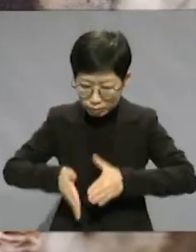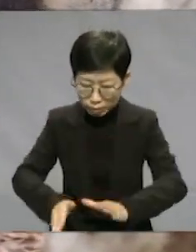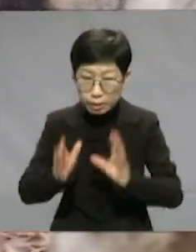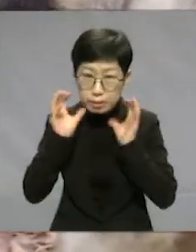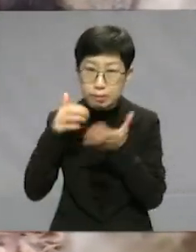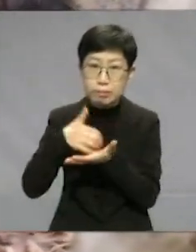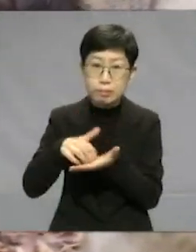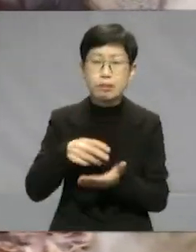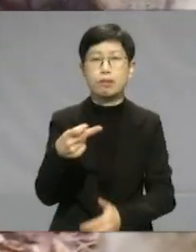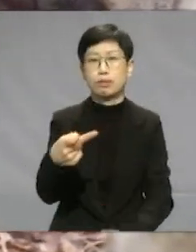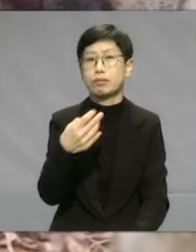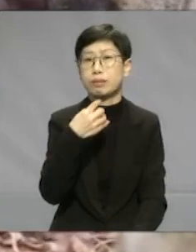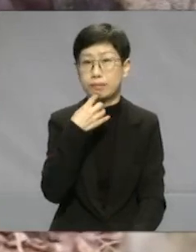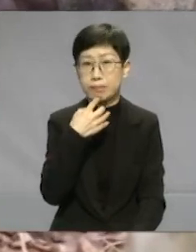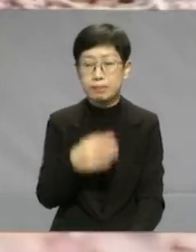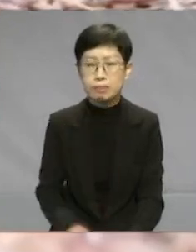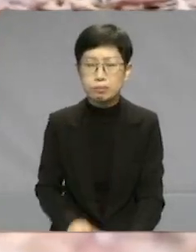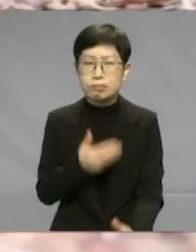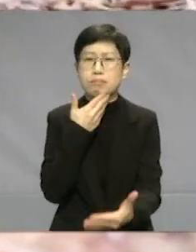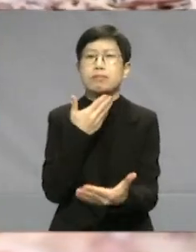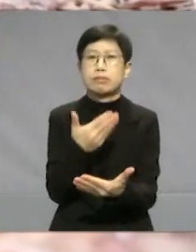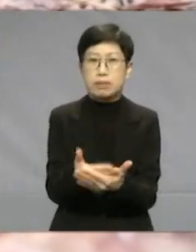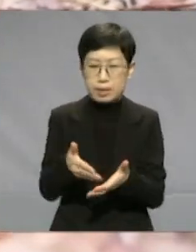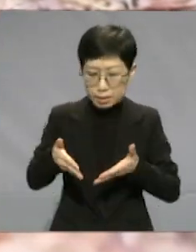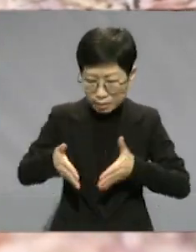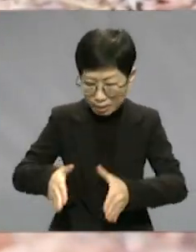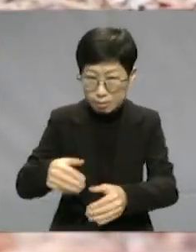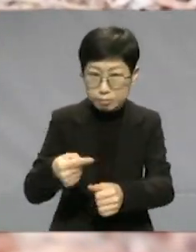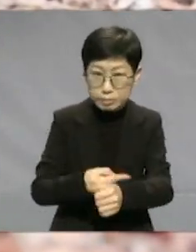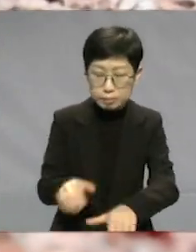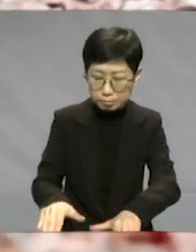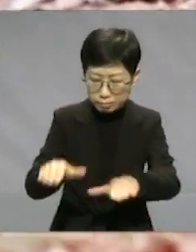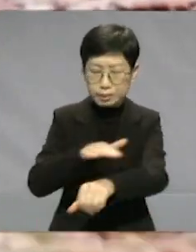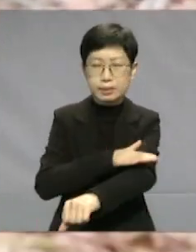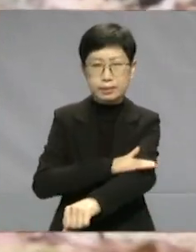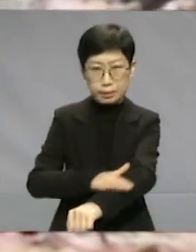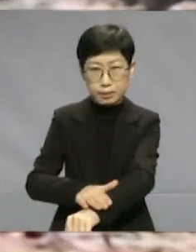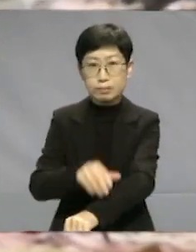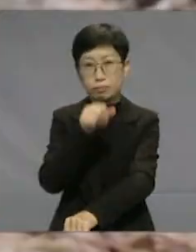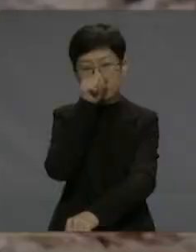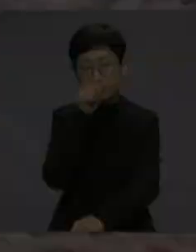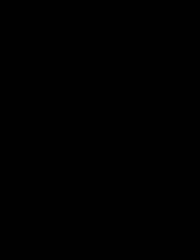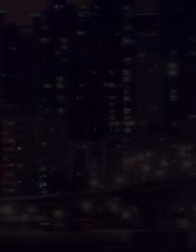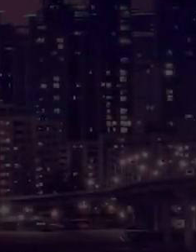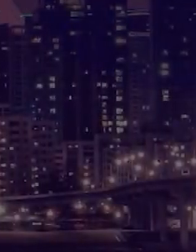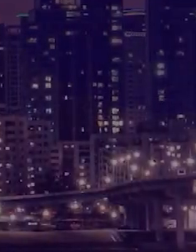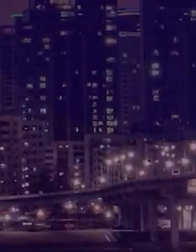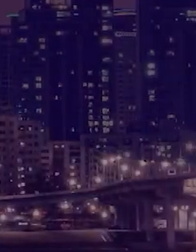수는 12마리뿐 귀한 탄생인만큼 무럭무럭 잘 자라면 좋겠네요